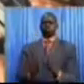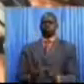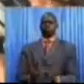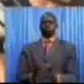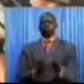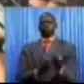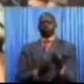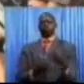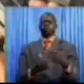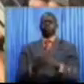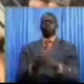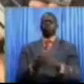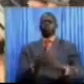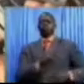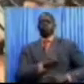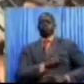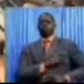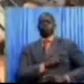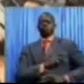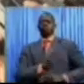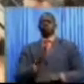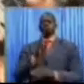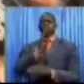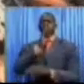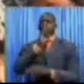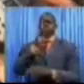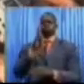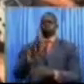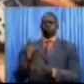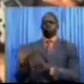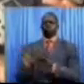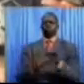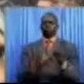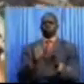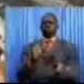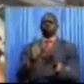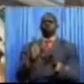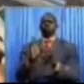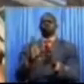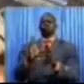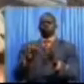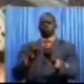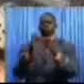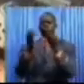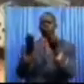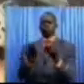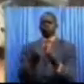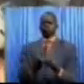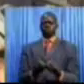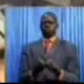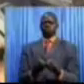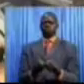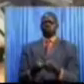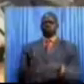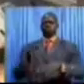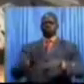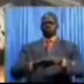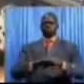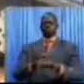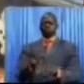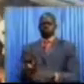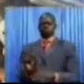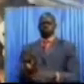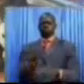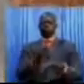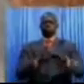attendant l'arrivée des secours. Ils sont en fait maillons de la chaîne maintenant. Ils posent les premiers gestes le temps que